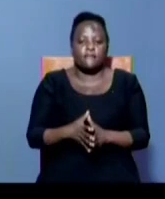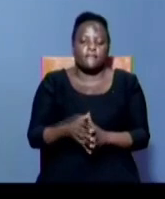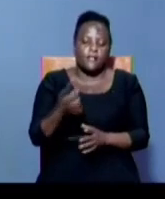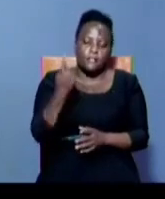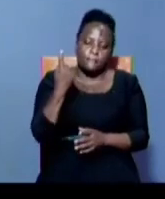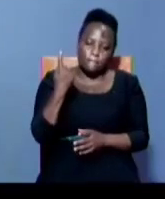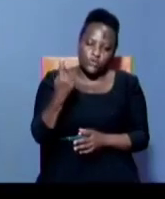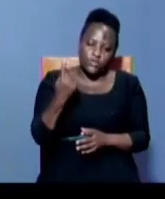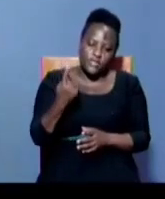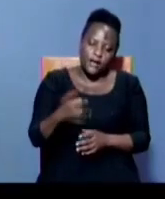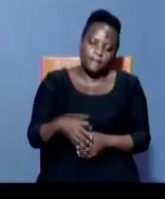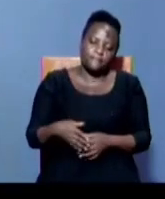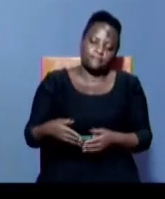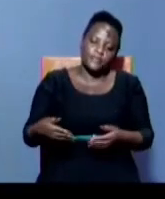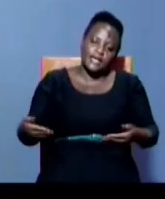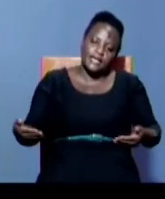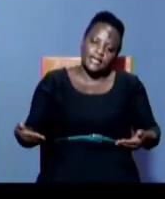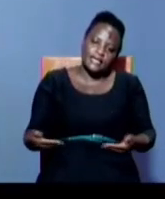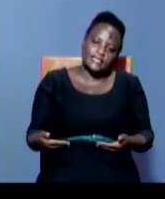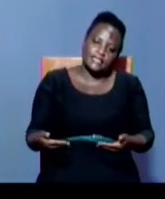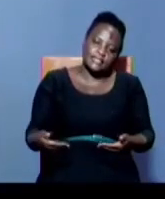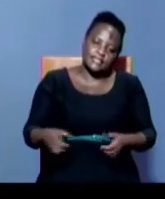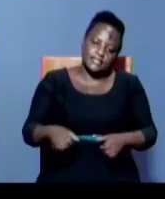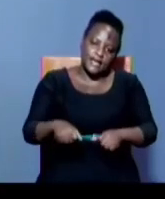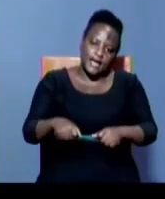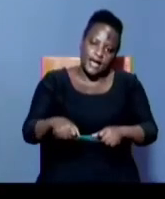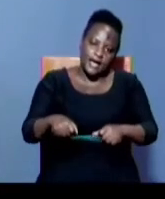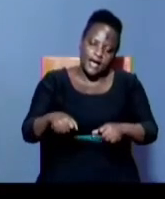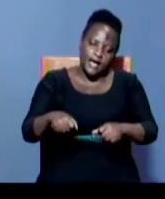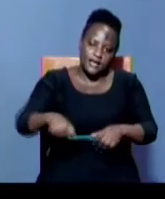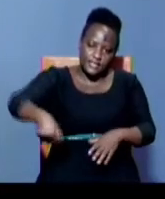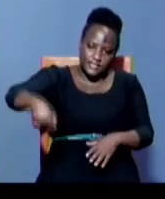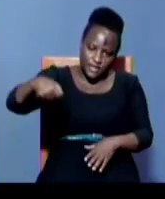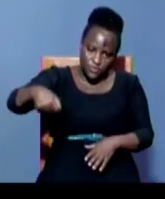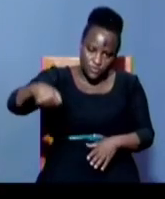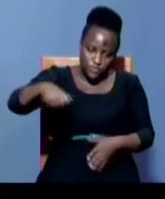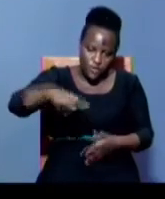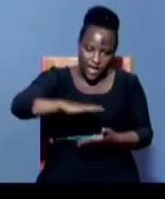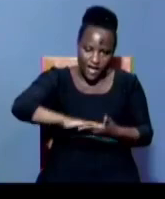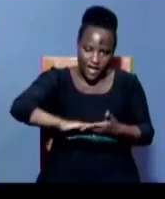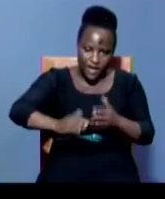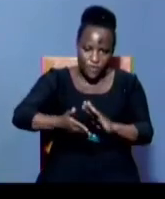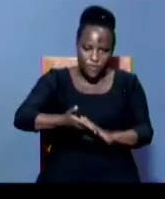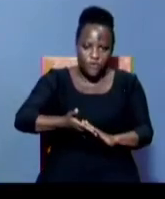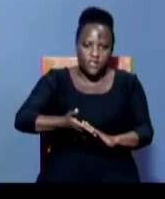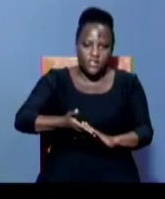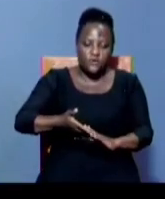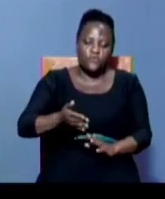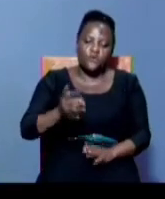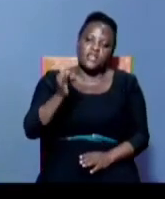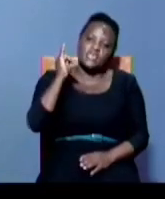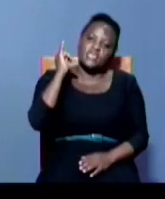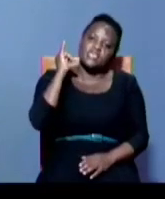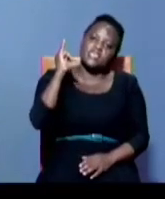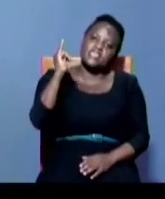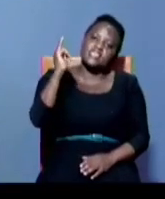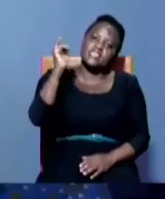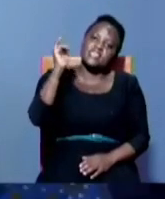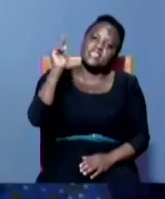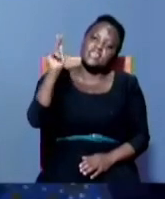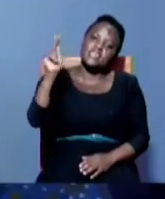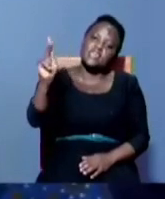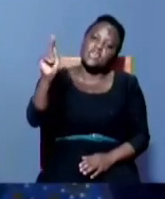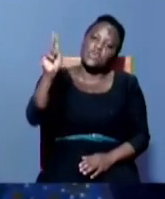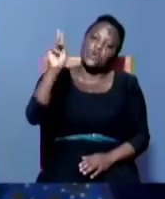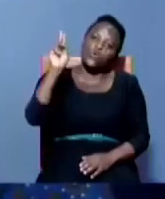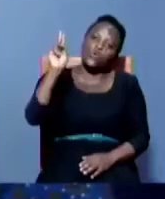kiti cha enzi, kiti cha sanduku la agano ilikuwa ni ikuru. Hebu sema ikuru.